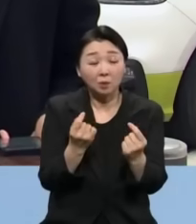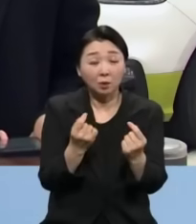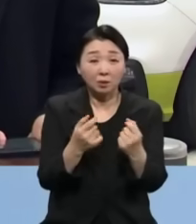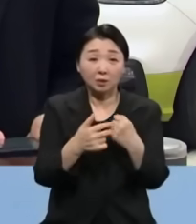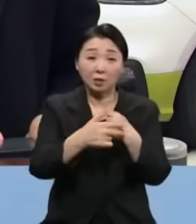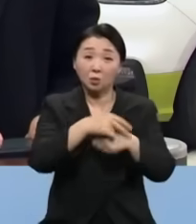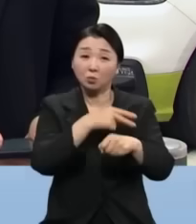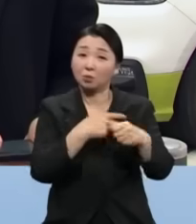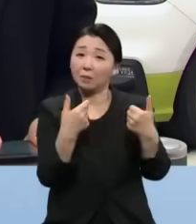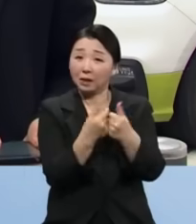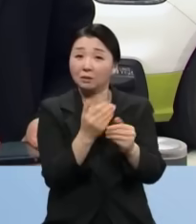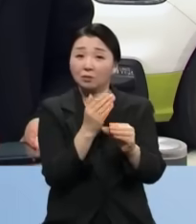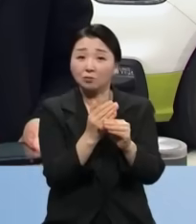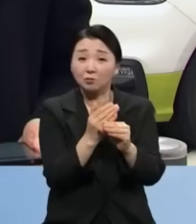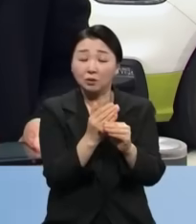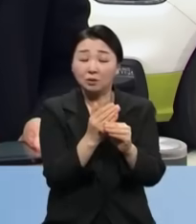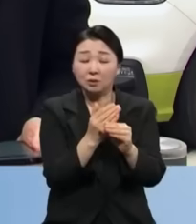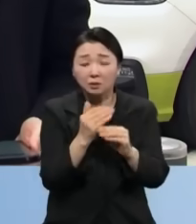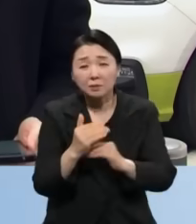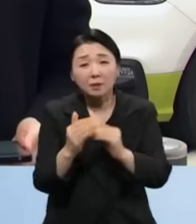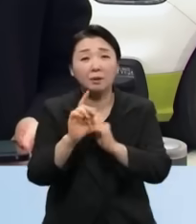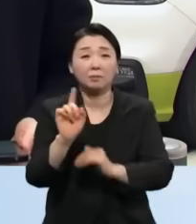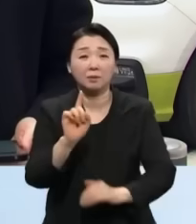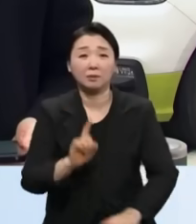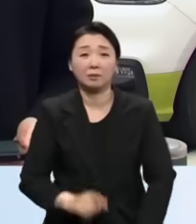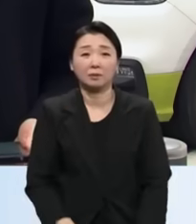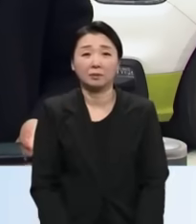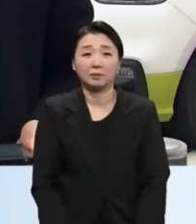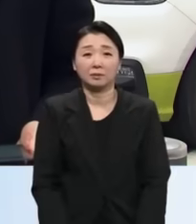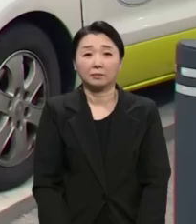교수들도 반대 중인데 어떻게 진행되고 있습니까?